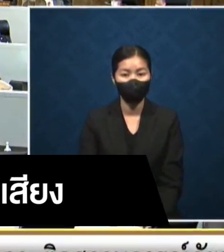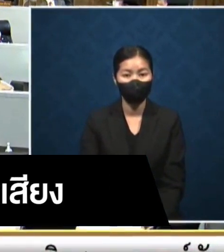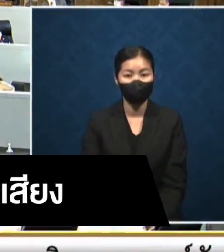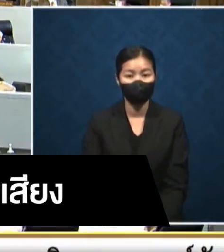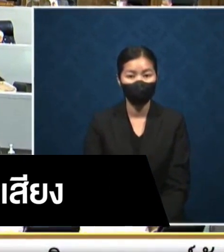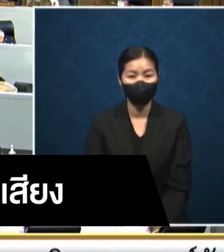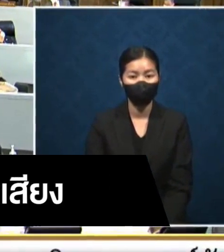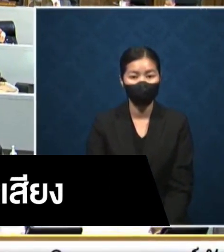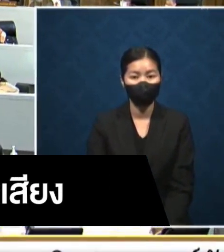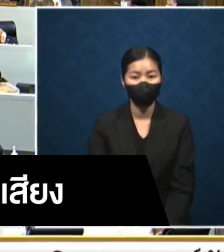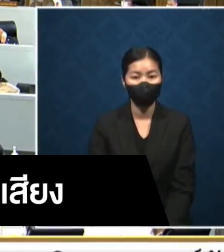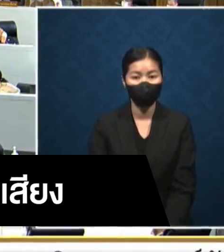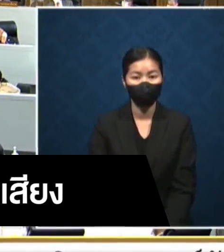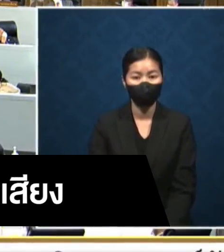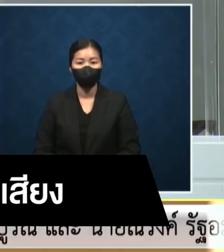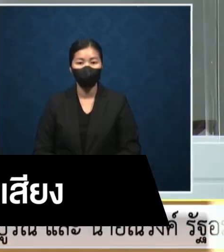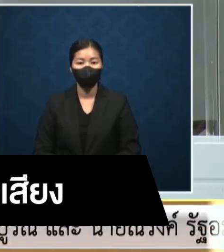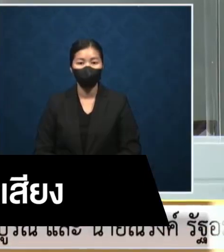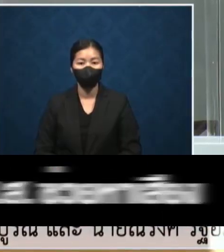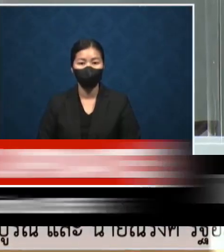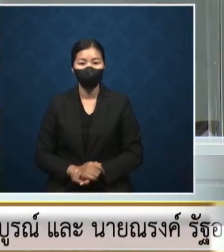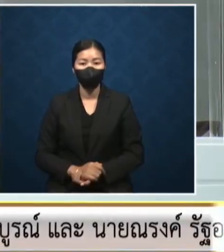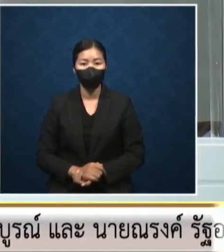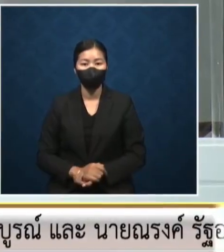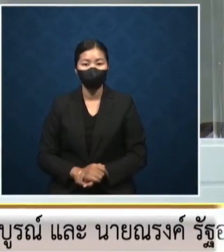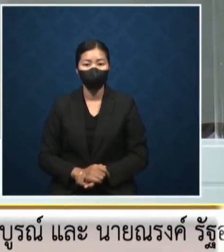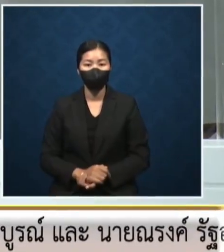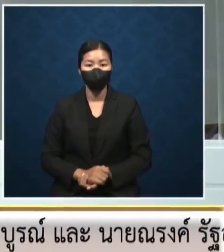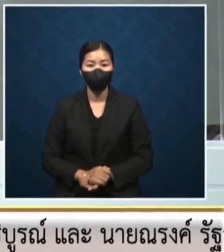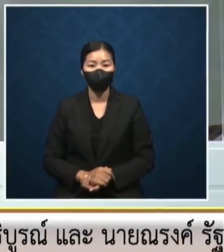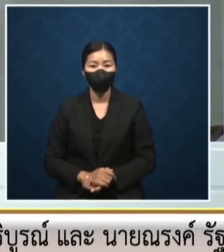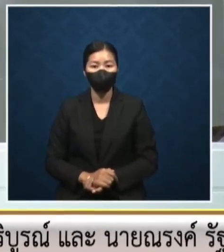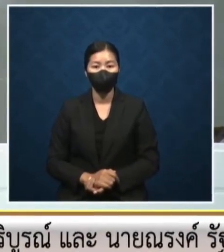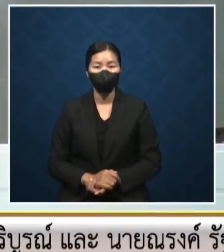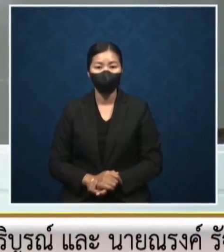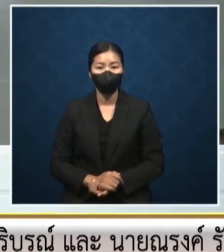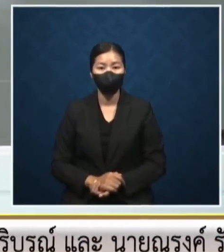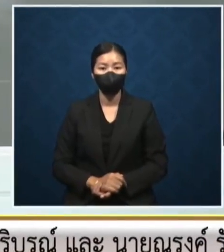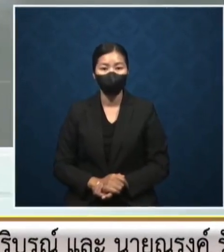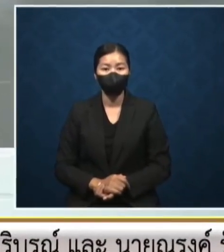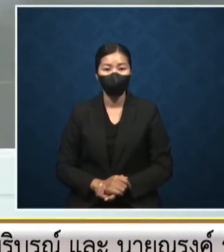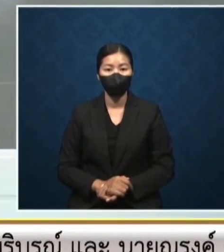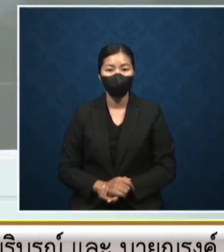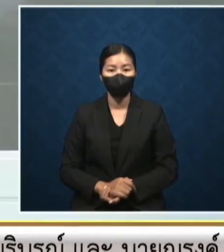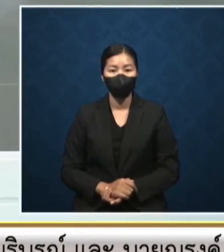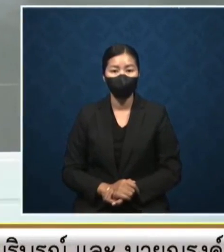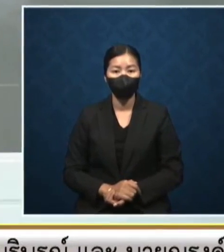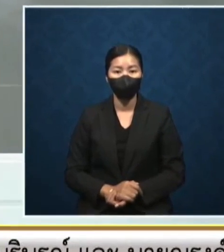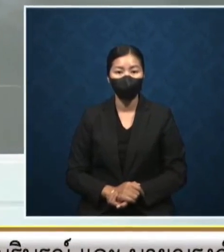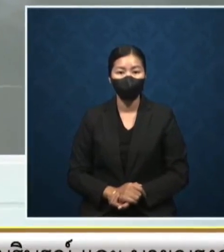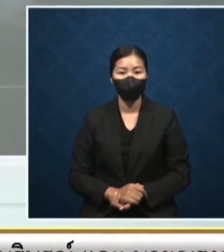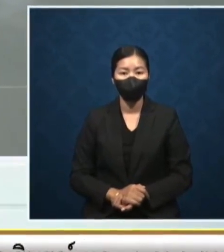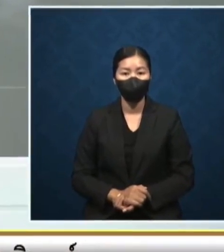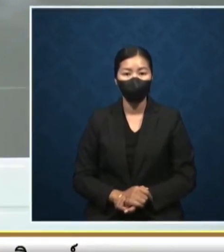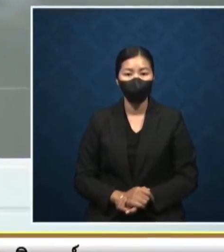หรือผู้บริหารท้องถิ่นด้วยเสียงข้างมาก157เสียงไม่เห็นชอบ12เสียงงดออกเสียง